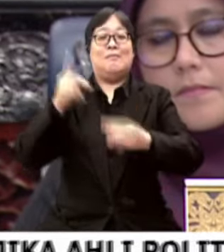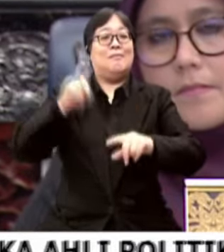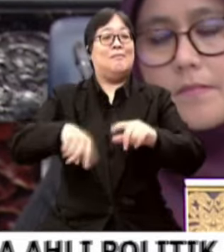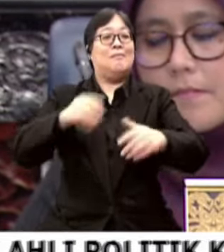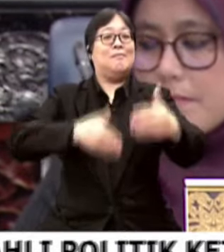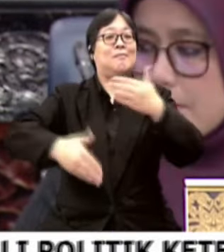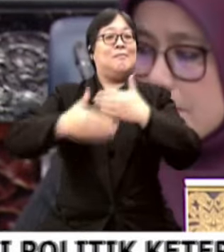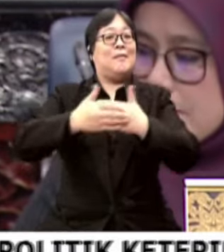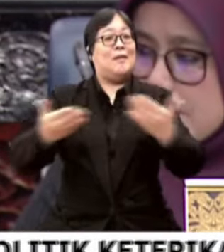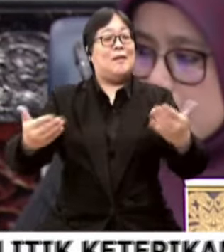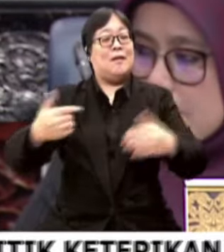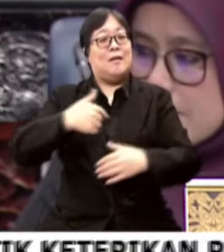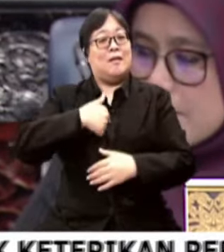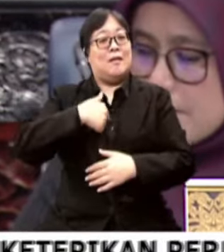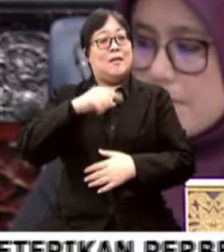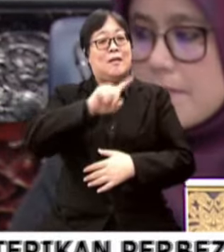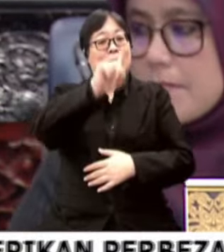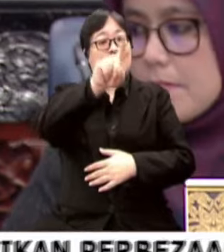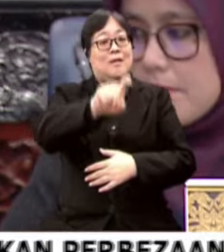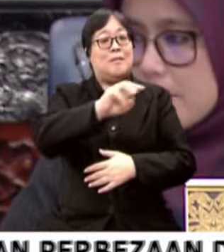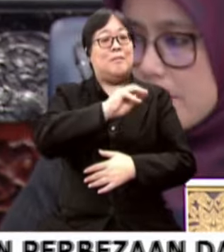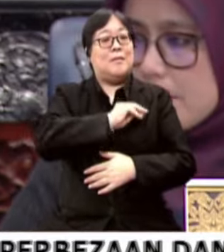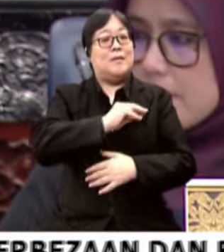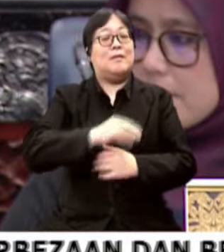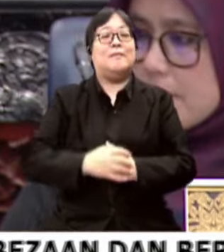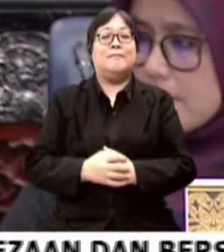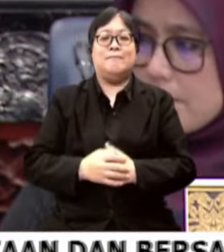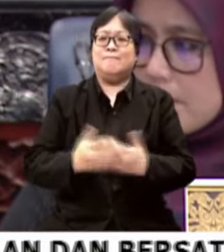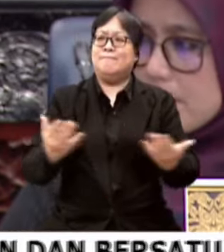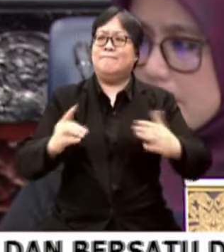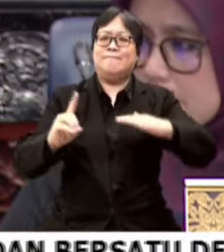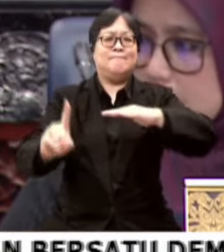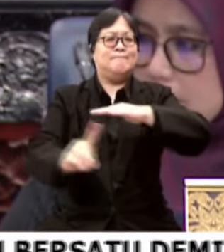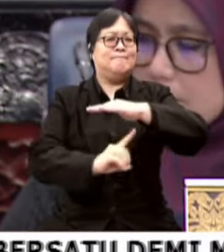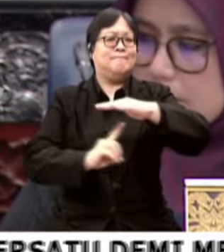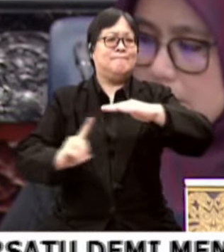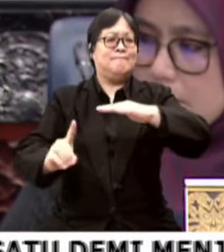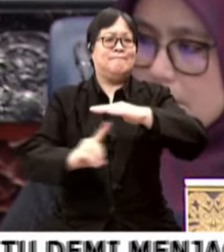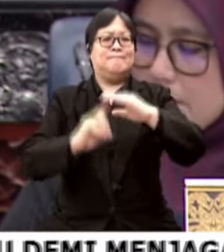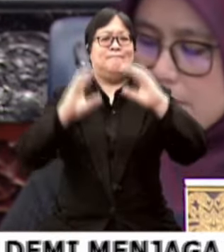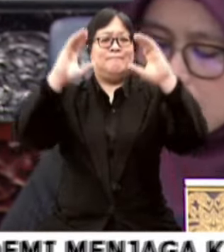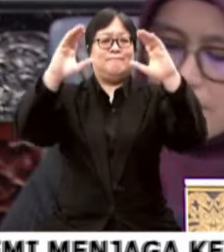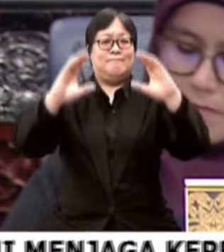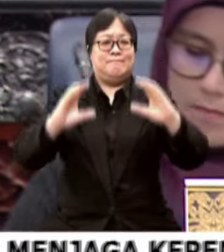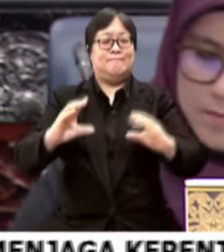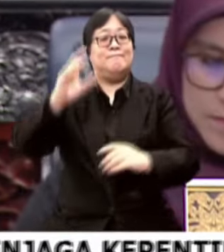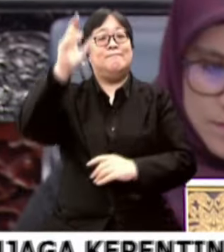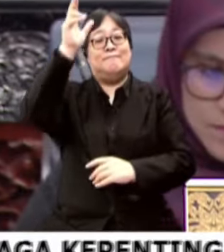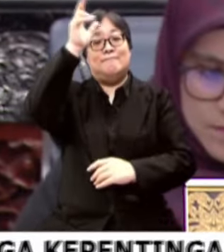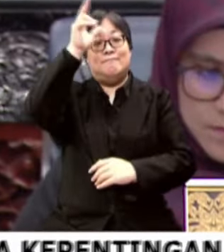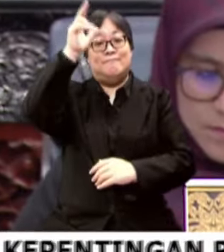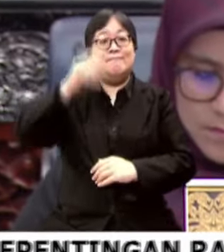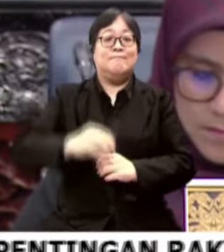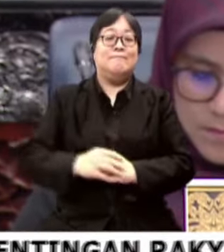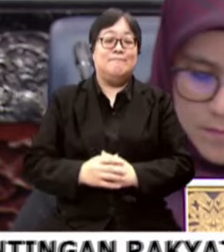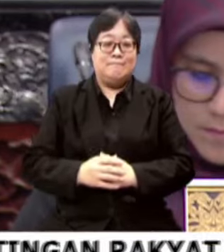Saya ingin bertanya kepada yang menteri Apakah dasar dan juga langkah yang diambil oleh kerajaan